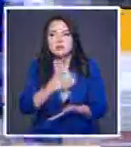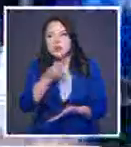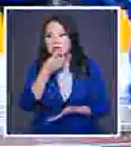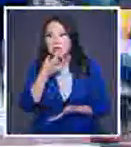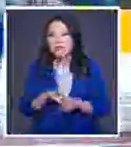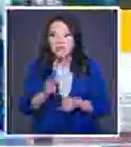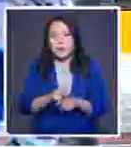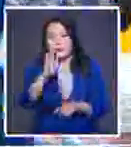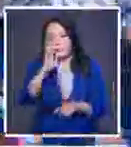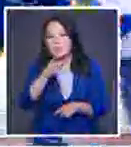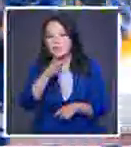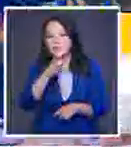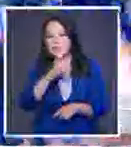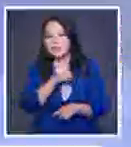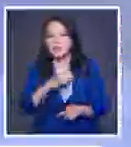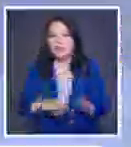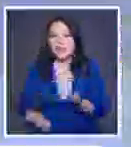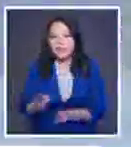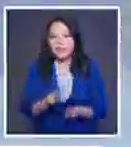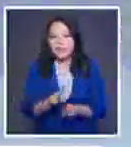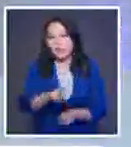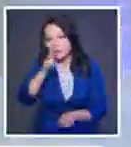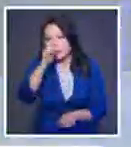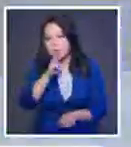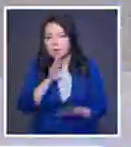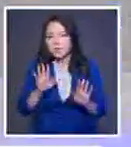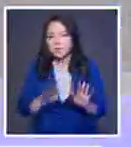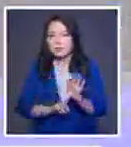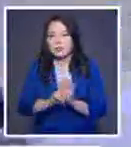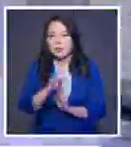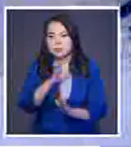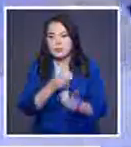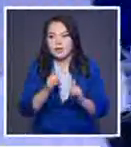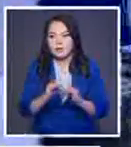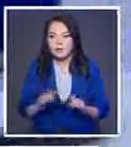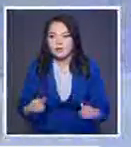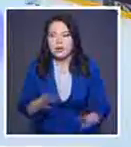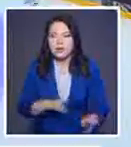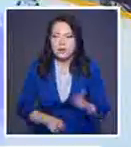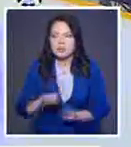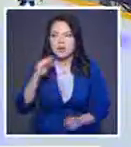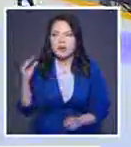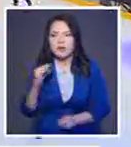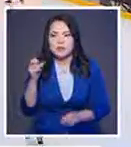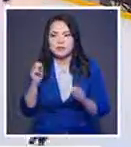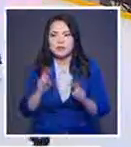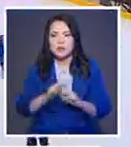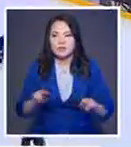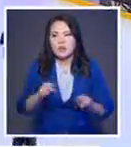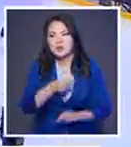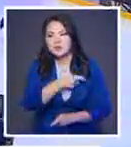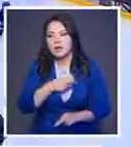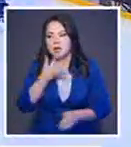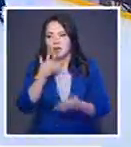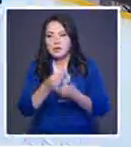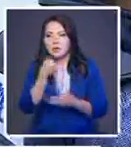кетейік, 5 жастағы балғындар конькиді аяғына байлағанына 2 ай жаңа толды. Аз уақытта балғындардан нағыз хоккейші жасаған жаттықтырушылар мұз айдынына